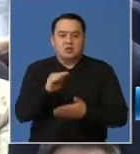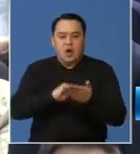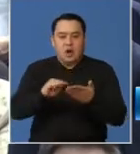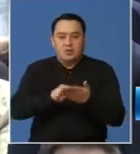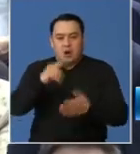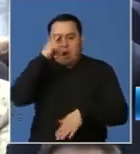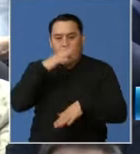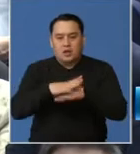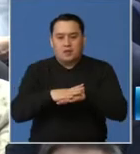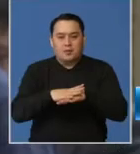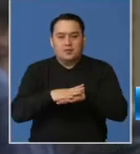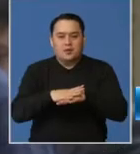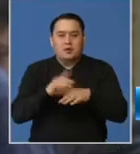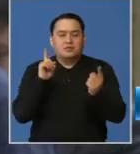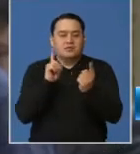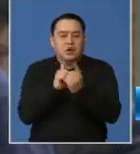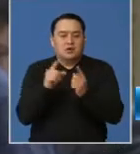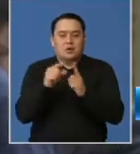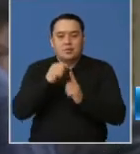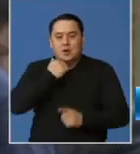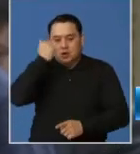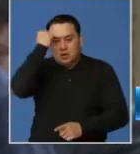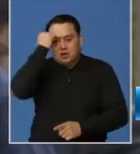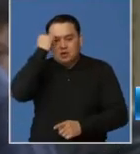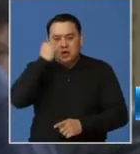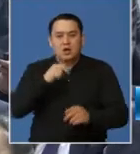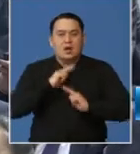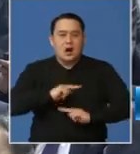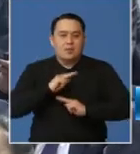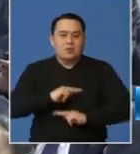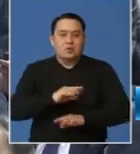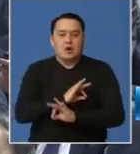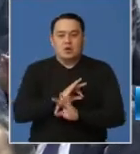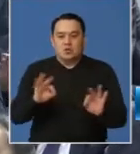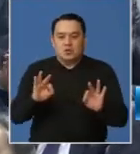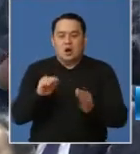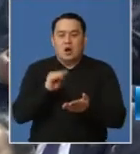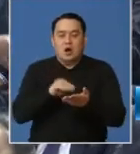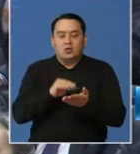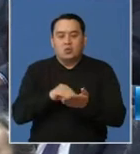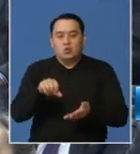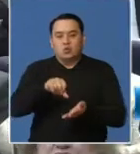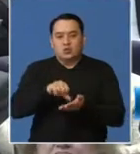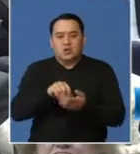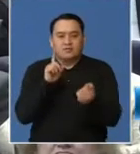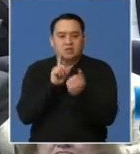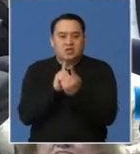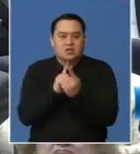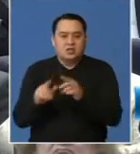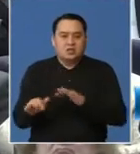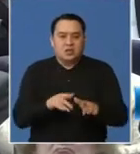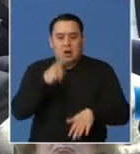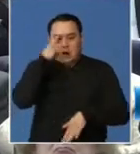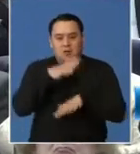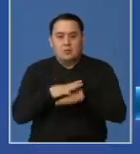прием к Акиму. Звучали с трибуны и слова благодарности. Сработали на пятерку. Такую оценку давали участники встречи деятельности